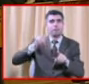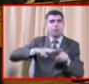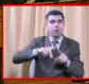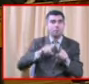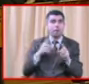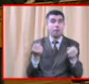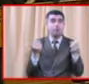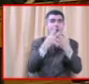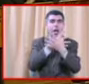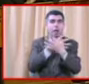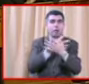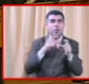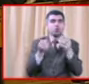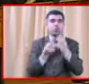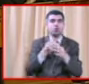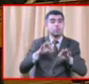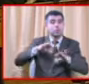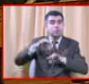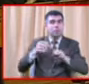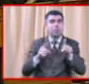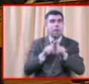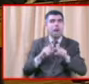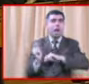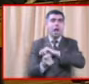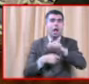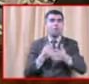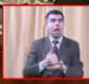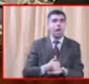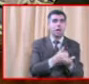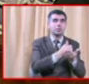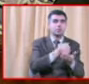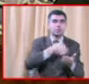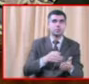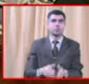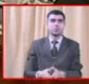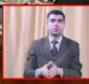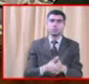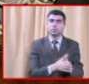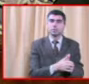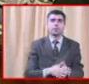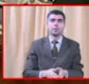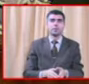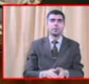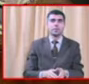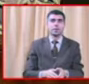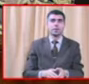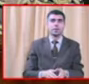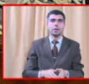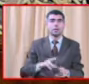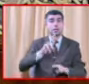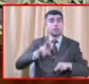وضوح الرؤية واستراتيجية واضحة بالنسبة للسكن. هناك من تعقيب إضافي آخر؟ إن لم يكن، كلمة السيد الوزير.